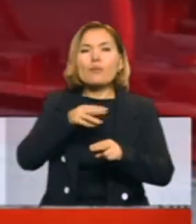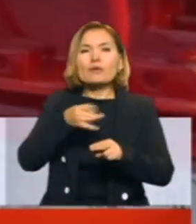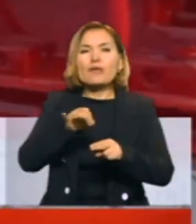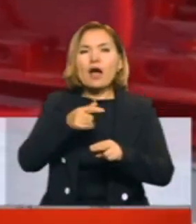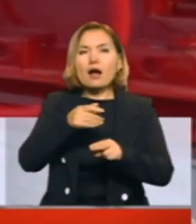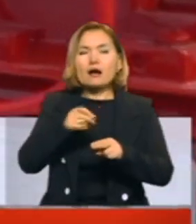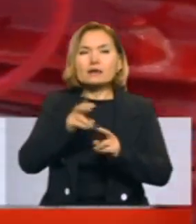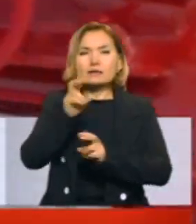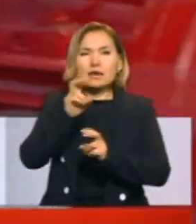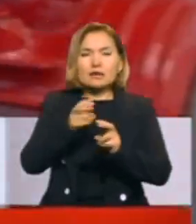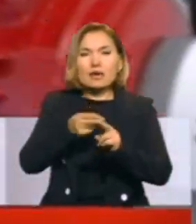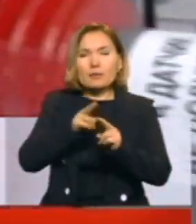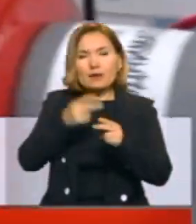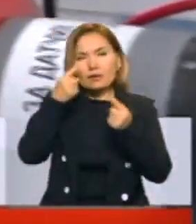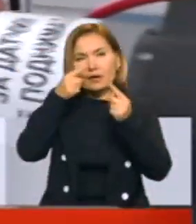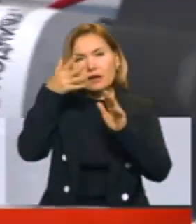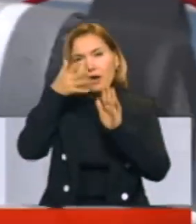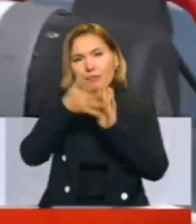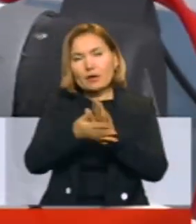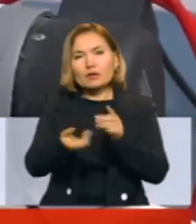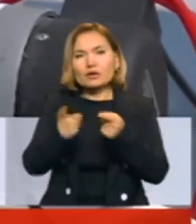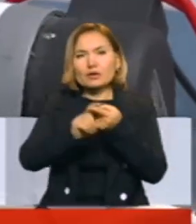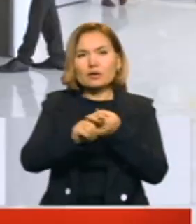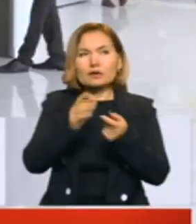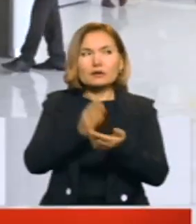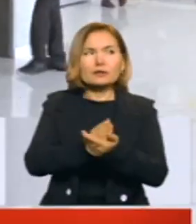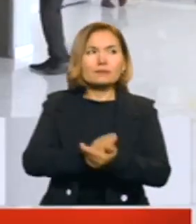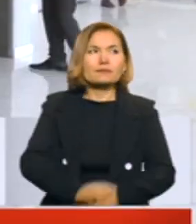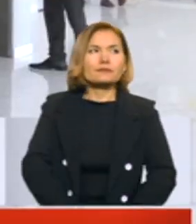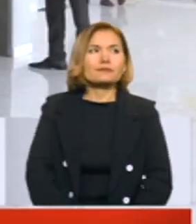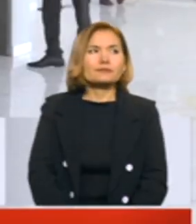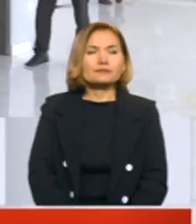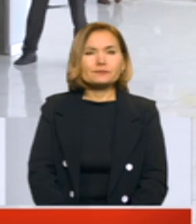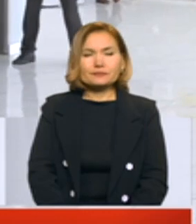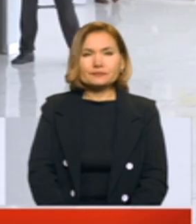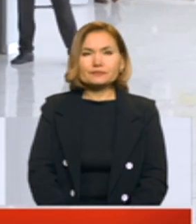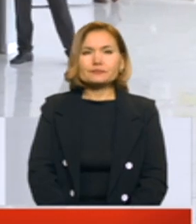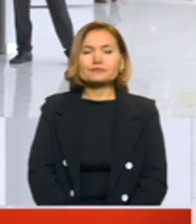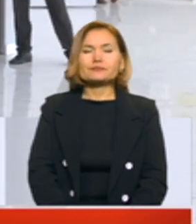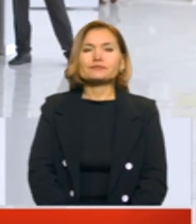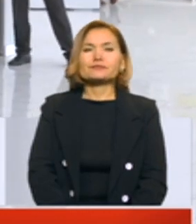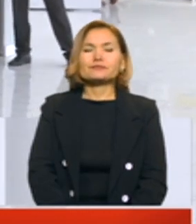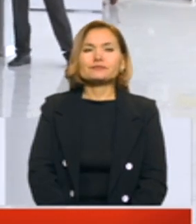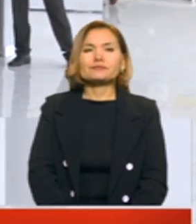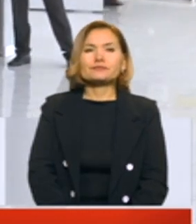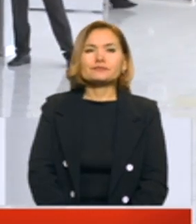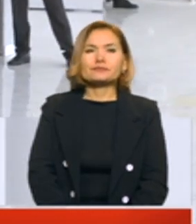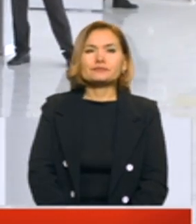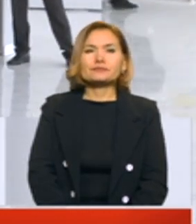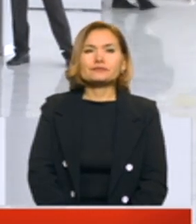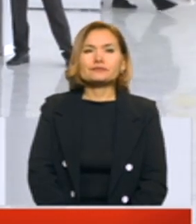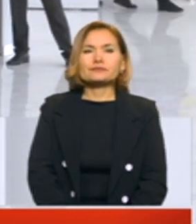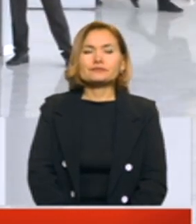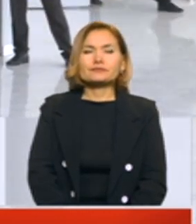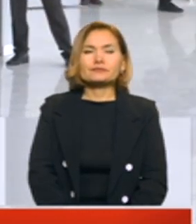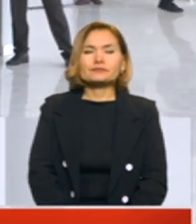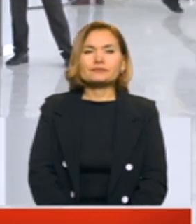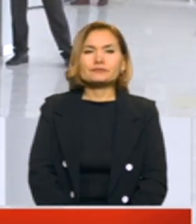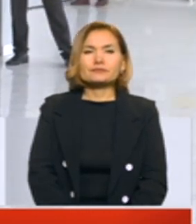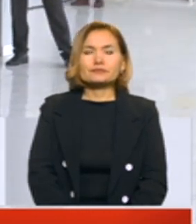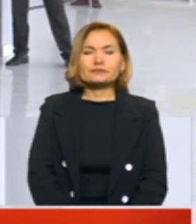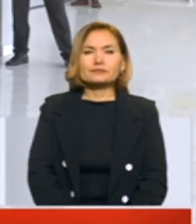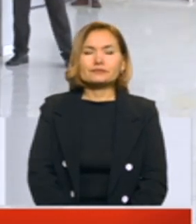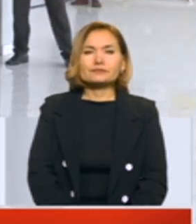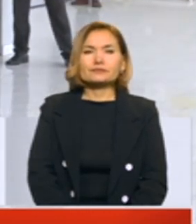ықпал ететін жаңа технологиялармен біте қайнасып жатыр. Студенты Атырауский институт нефтегаза работают на таких крупных проектах, как